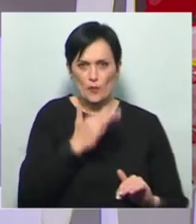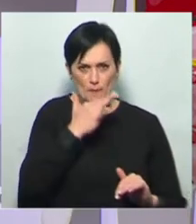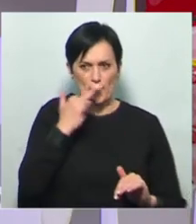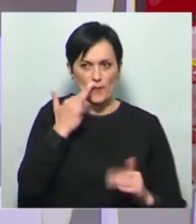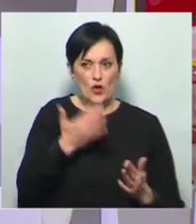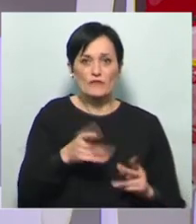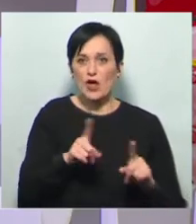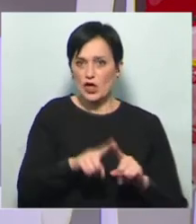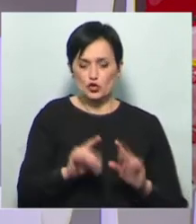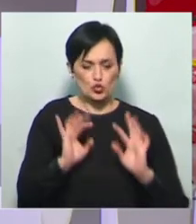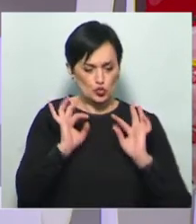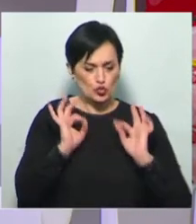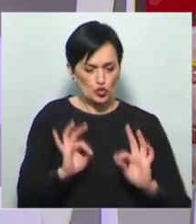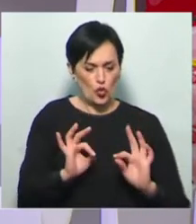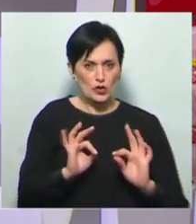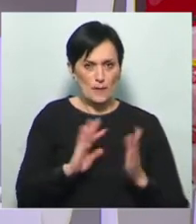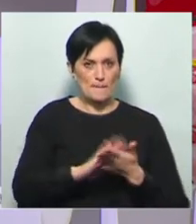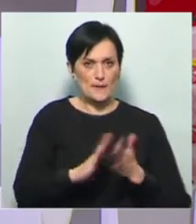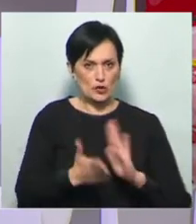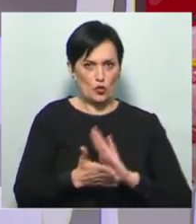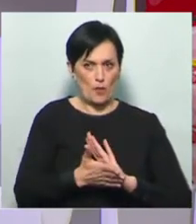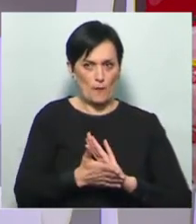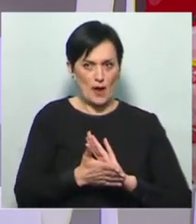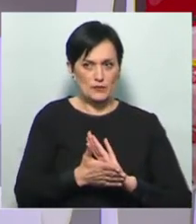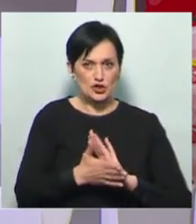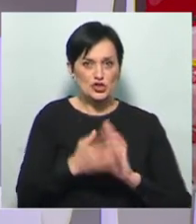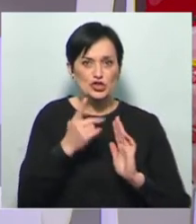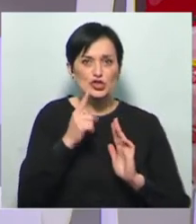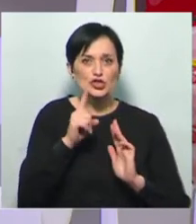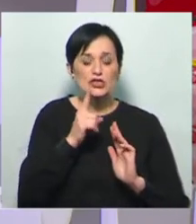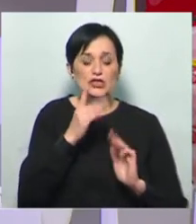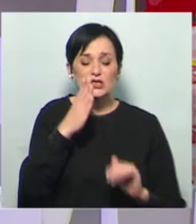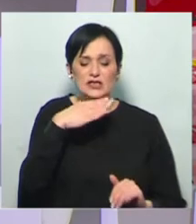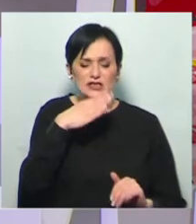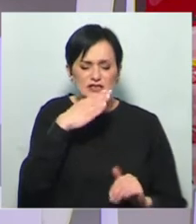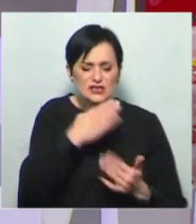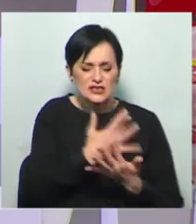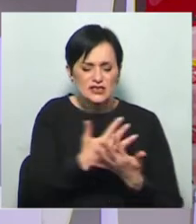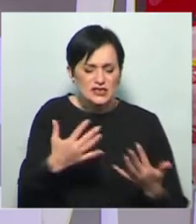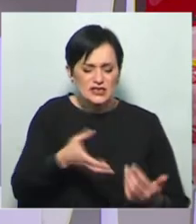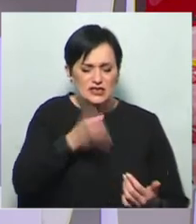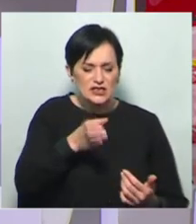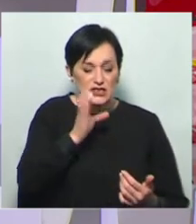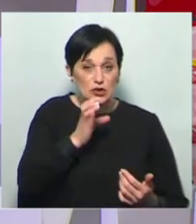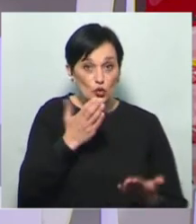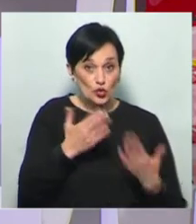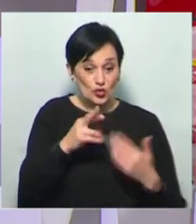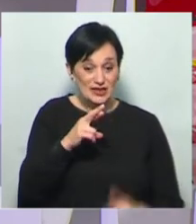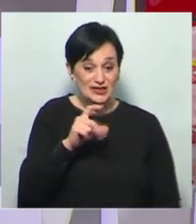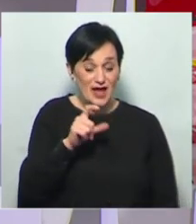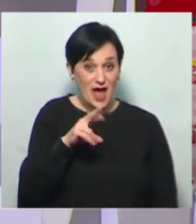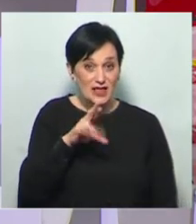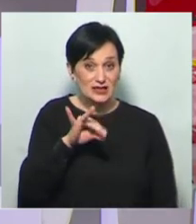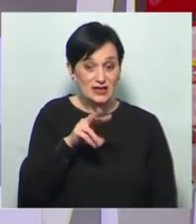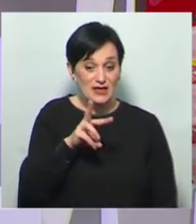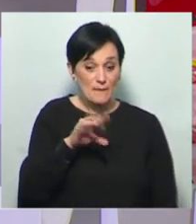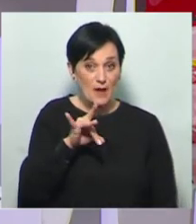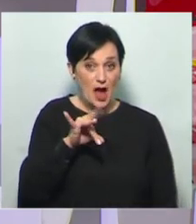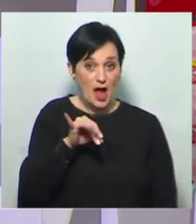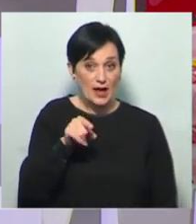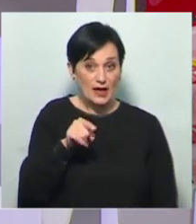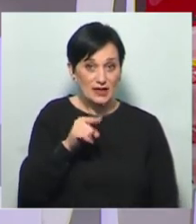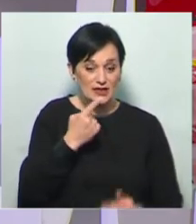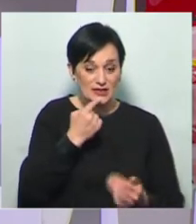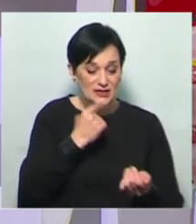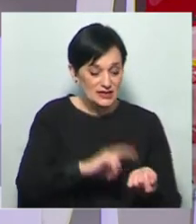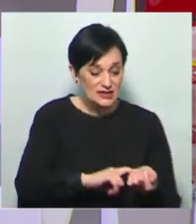ესეთი ადეკვატური ჰიდრატაციის პირობებში იყოს, ანუ სითხე მიიღოს ჭარბი რაოდენობით. მაგრამ თუ ეს დედიმერი, რომელსაც აქ არის ეს სახსენებელი